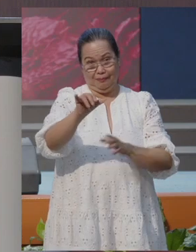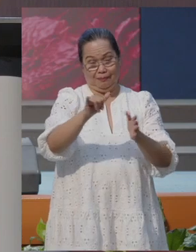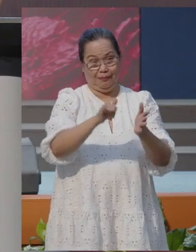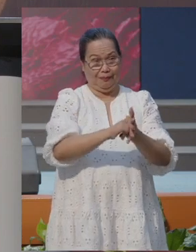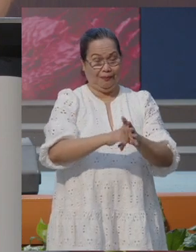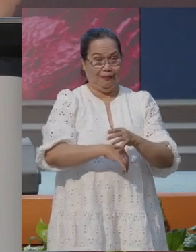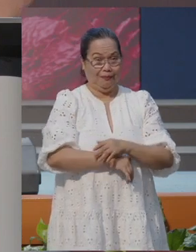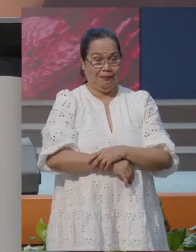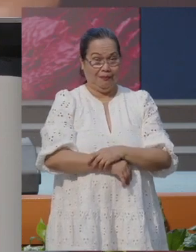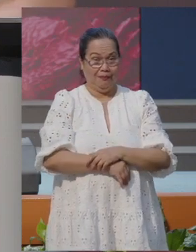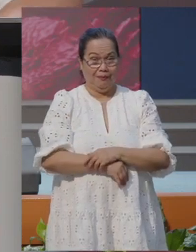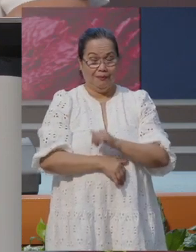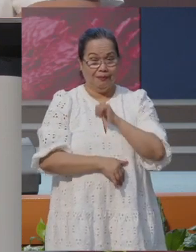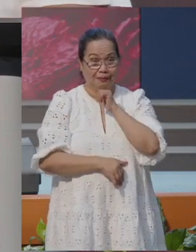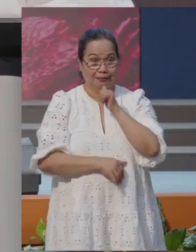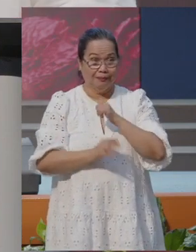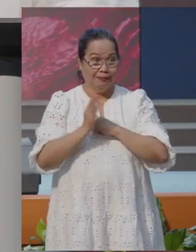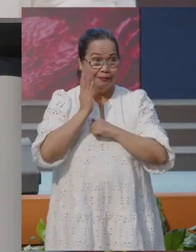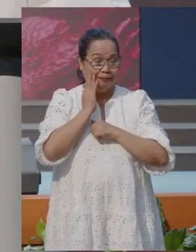Hindi po siya umilag.